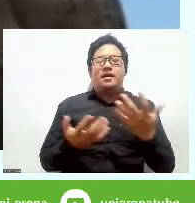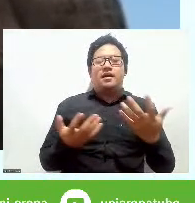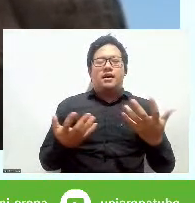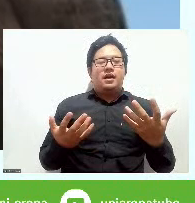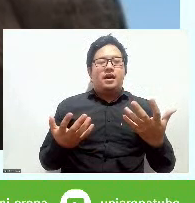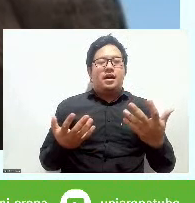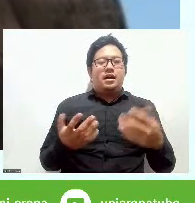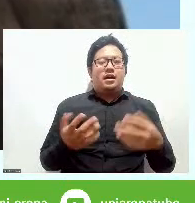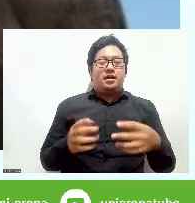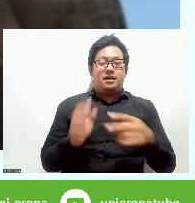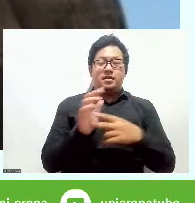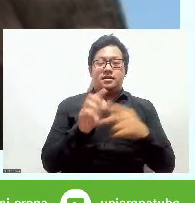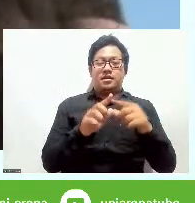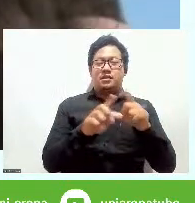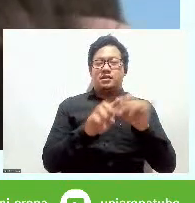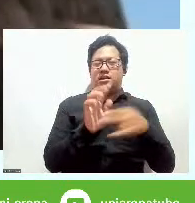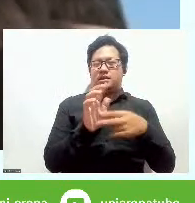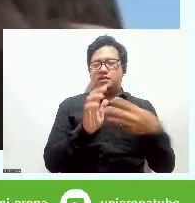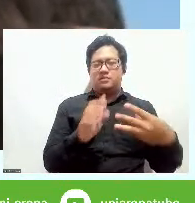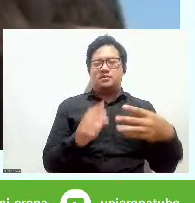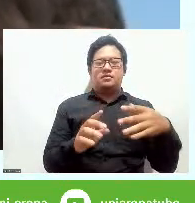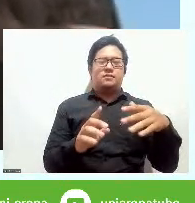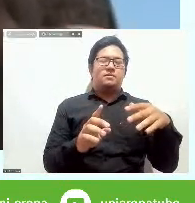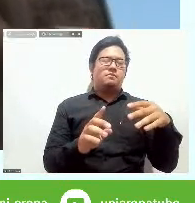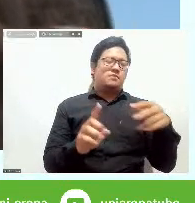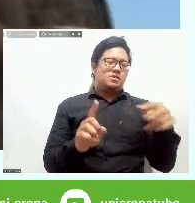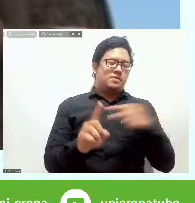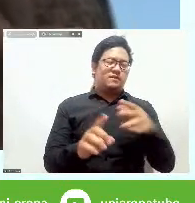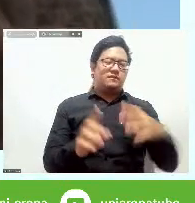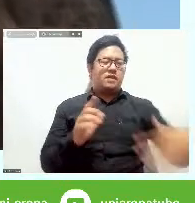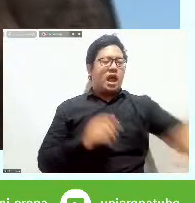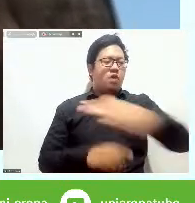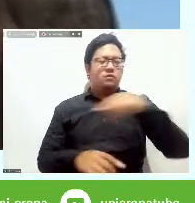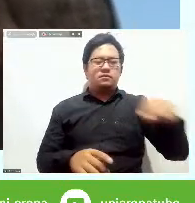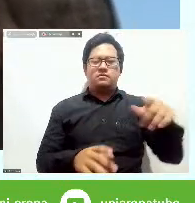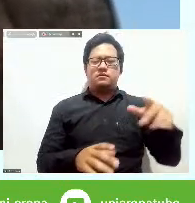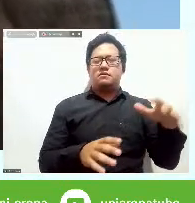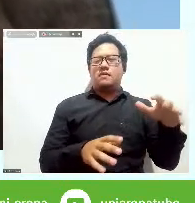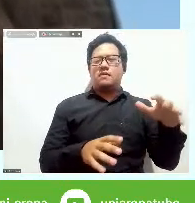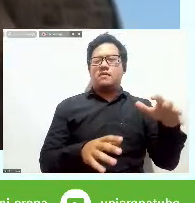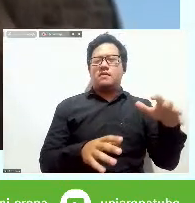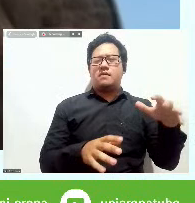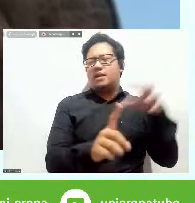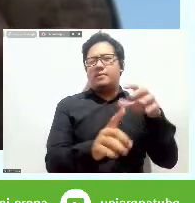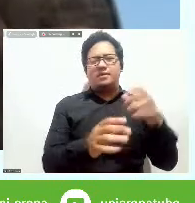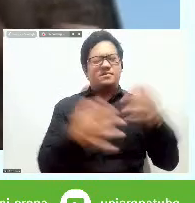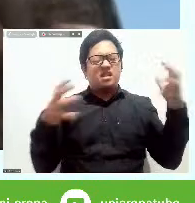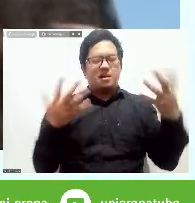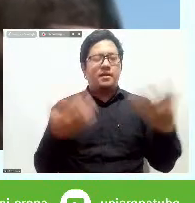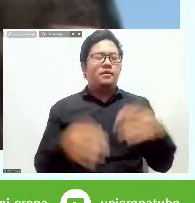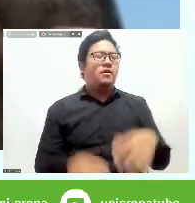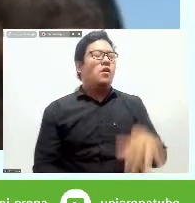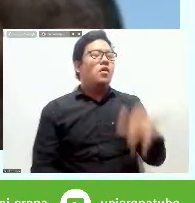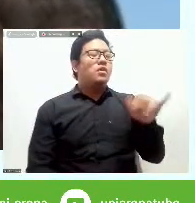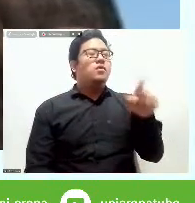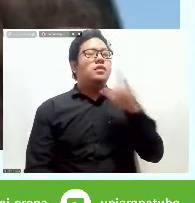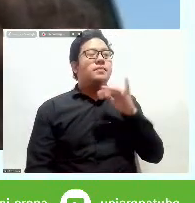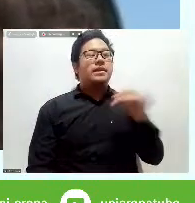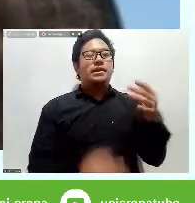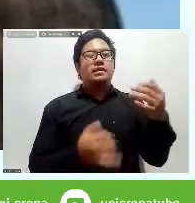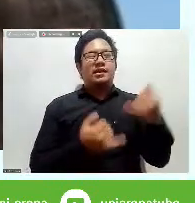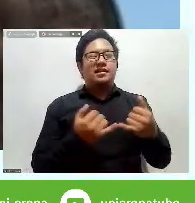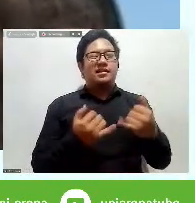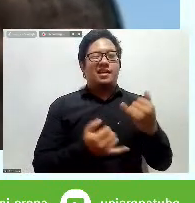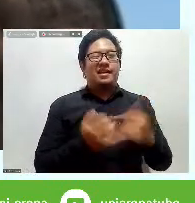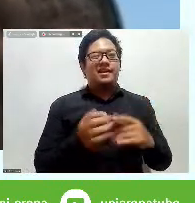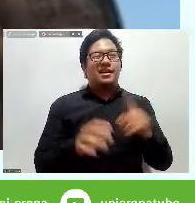di laut tuh apa sih sebenarnya laut itu titik terakhir ya dan kita ini negara kepulauan Pasifik